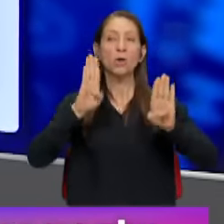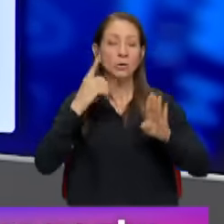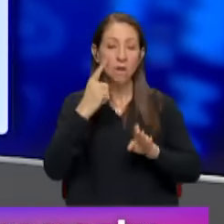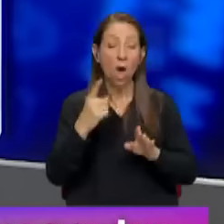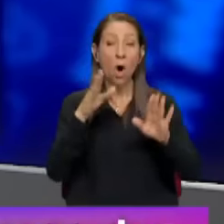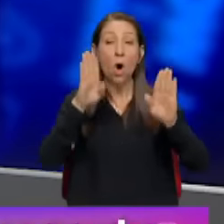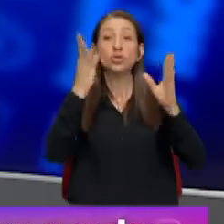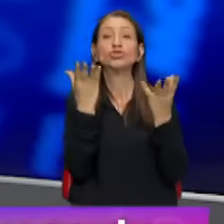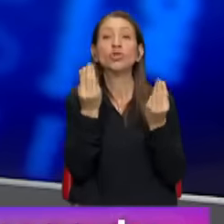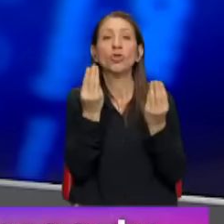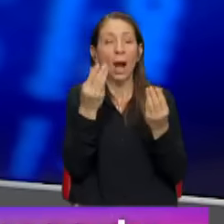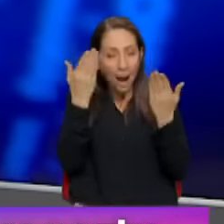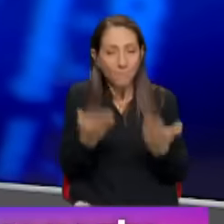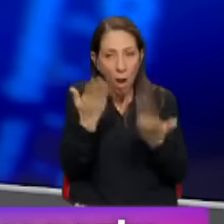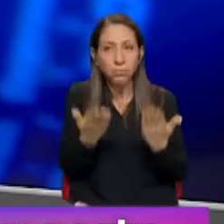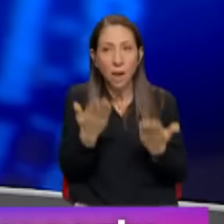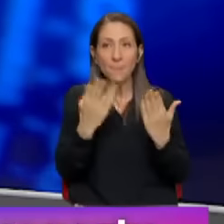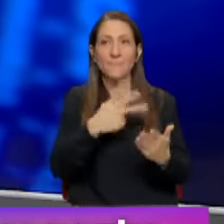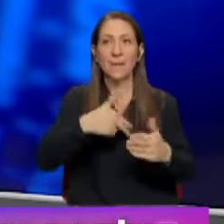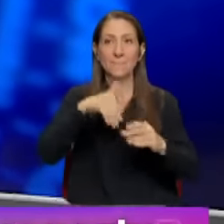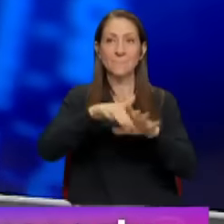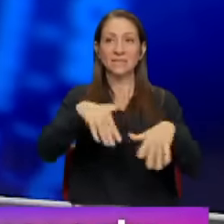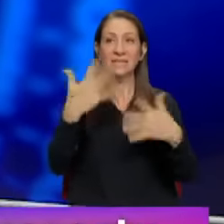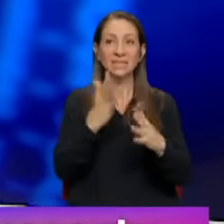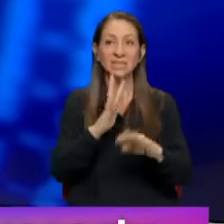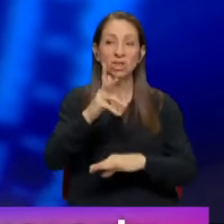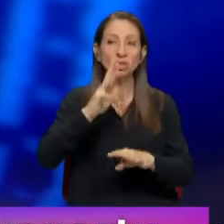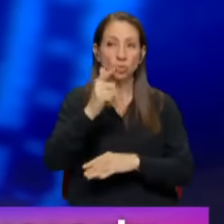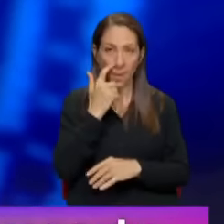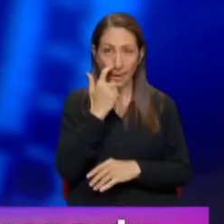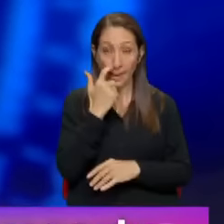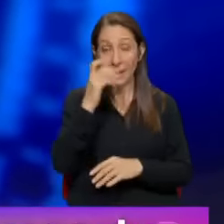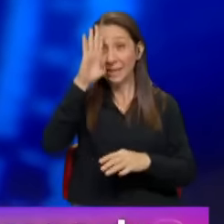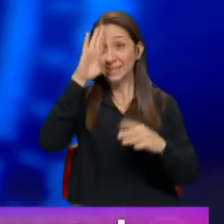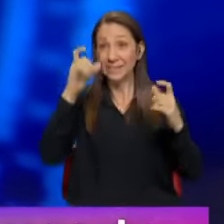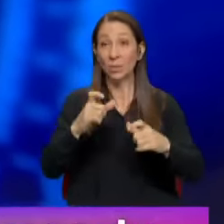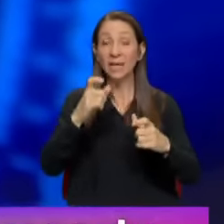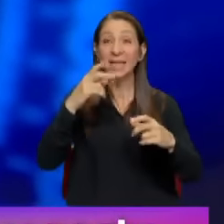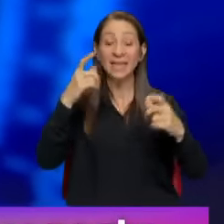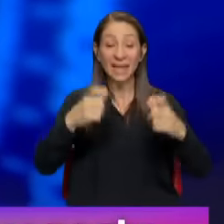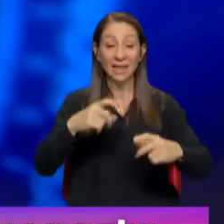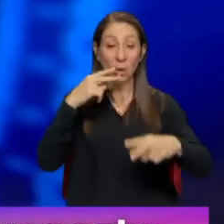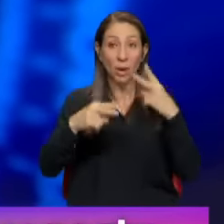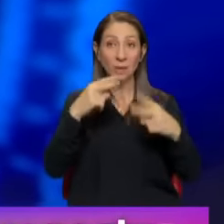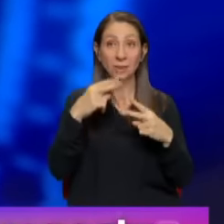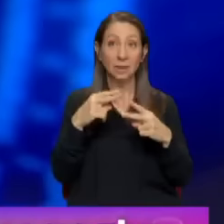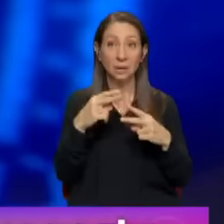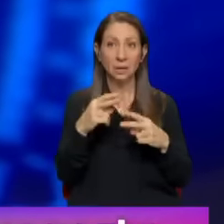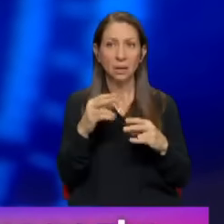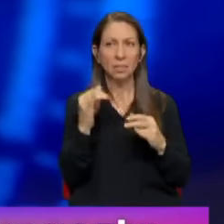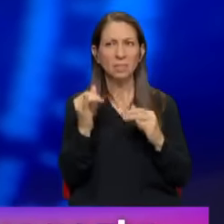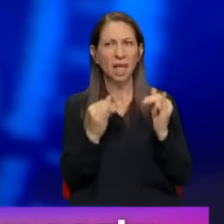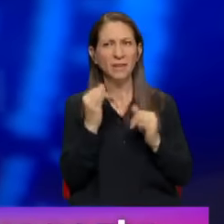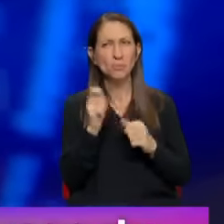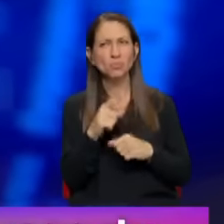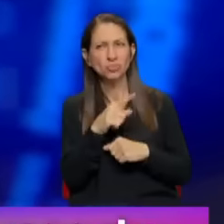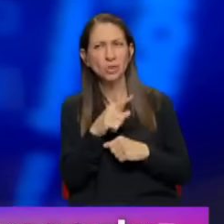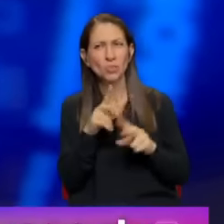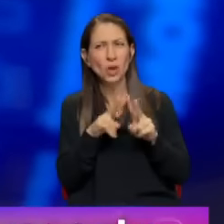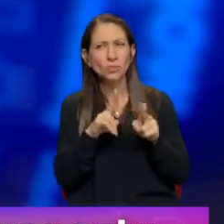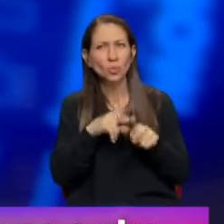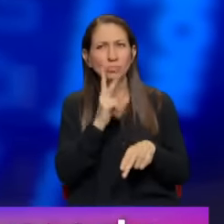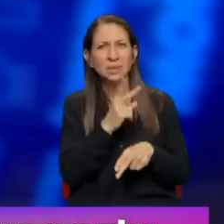oy çokluğuyla görüyorsunuz belediye meclislerinden nasıl geçiyor. İstanbul'da kent lokantaları dalga geçirmişti Murat